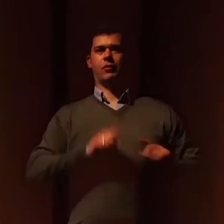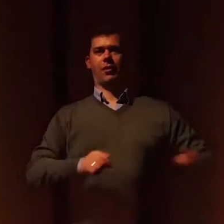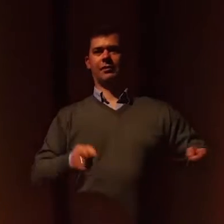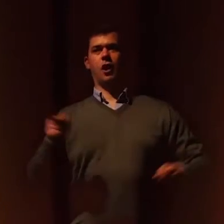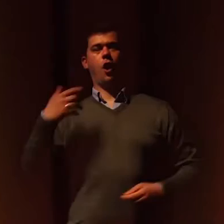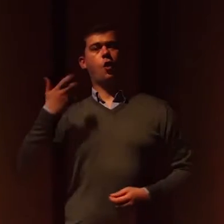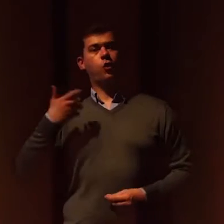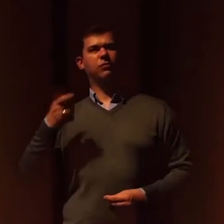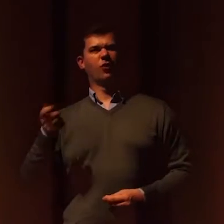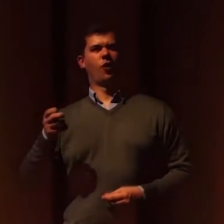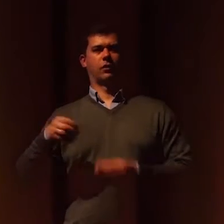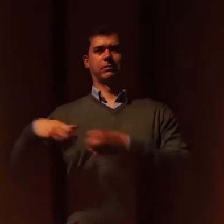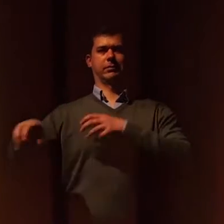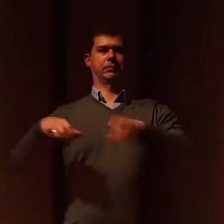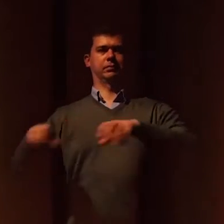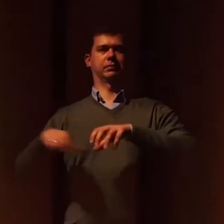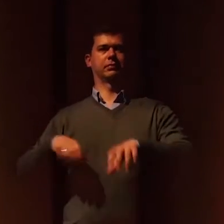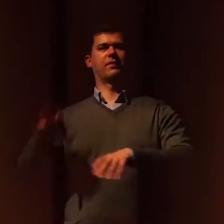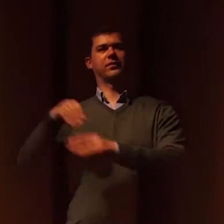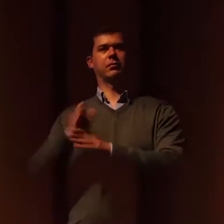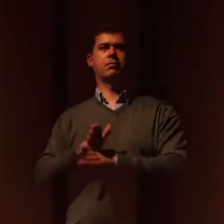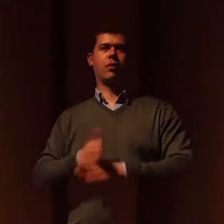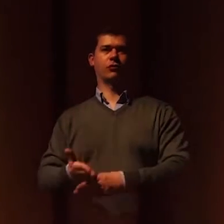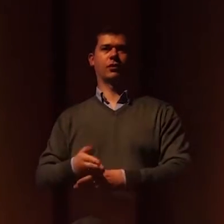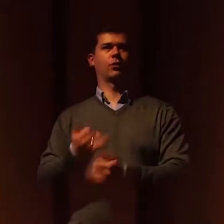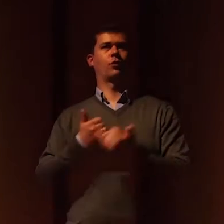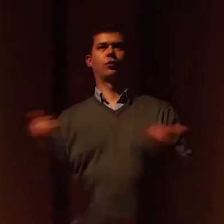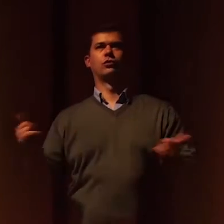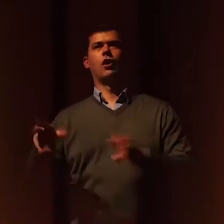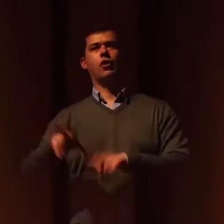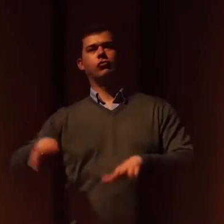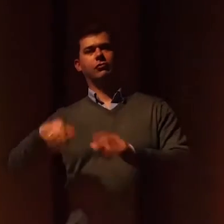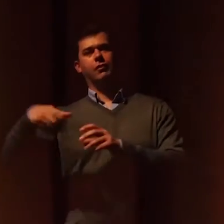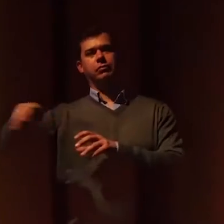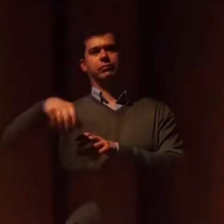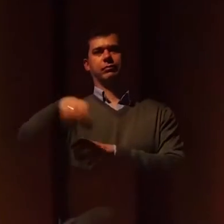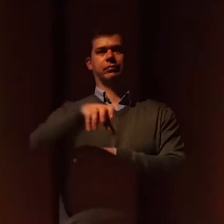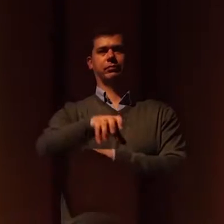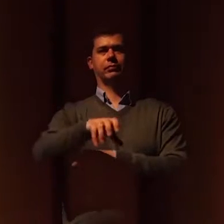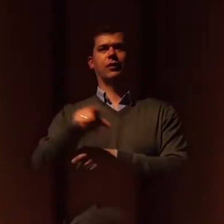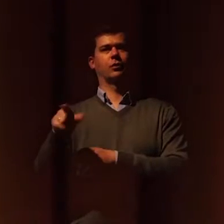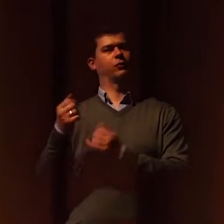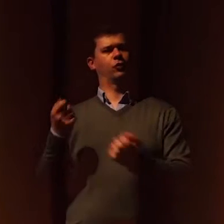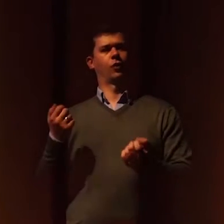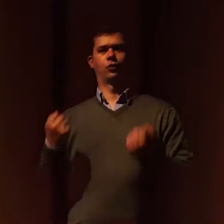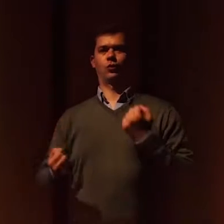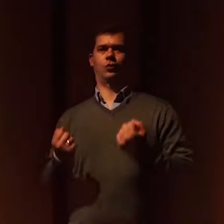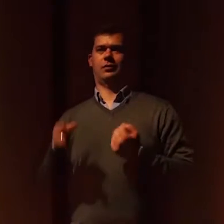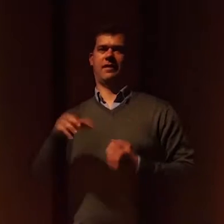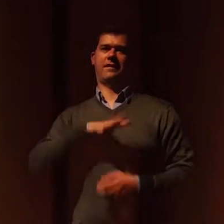niż społeczność Romska która jednak No dzieli się na różne szczepy w Polsce jest społecznością o